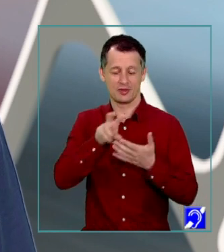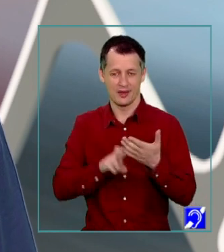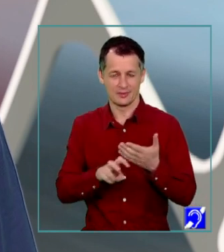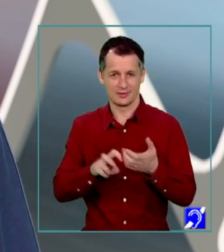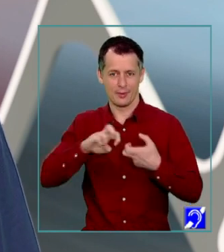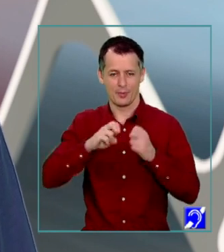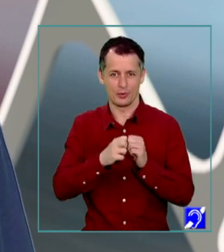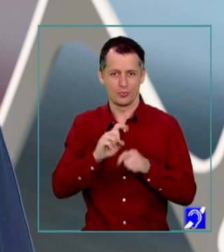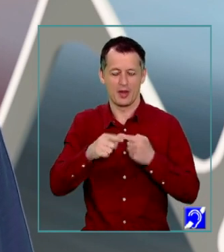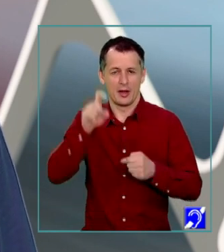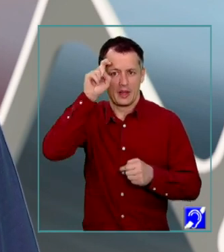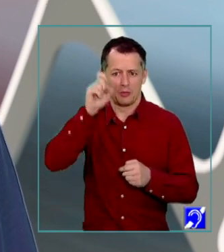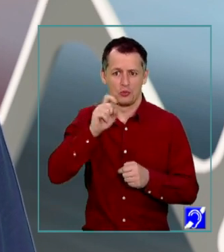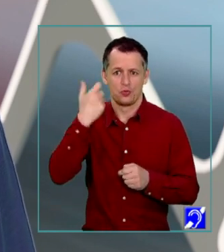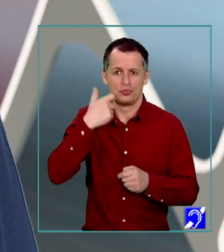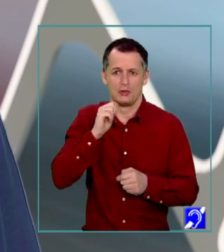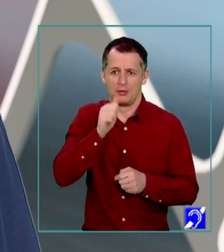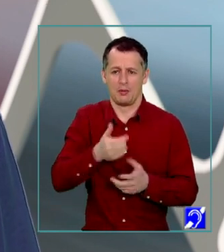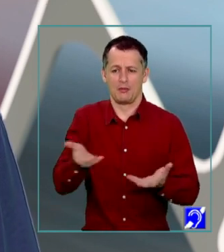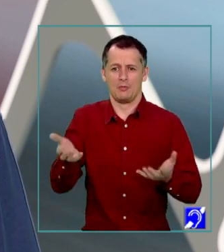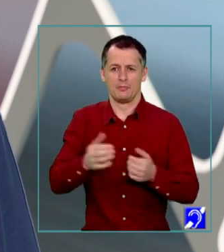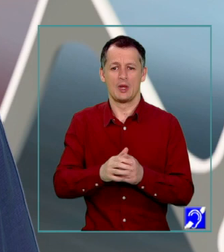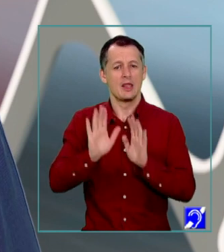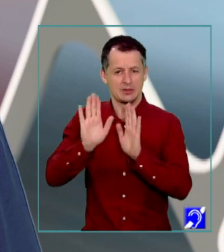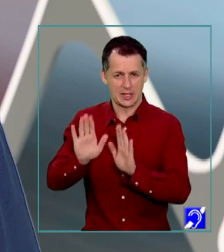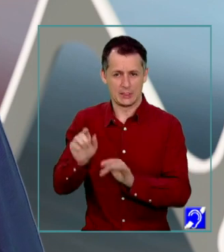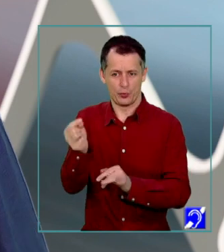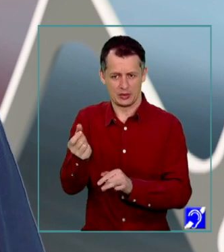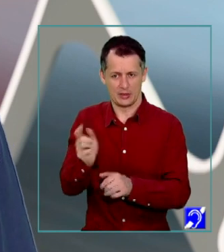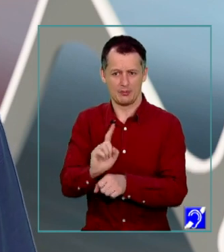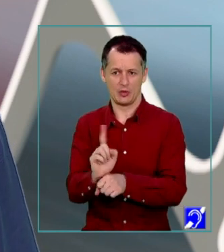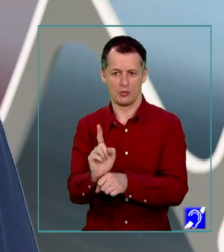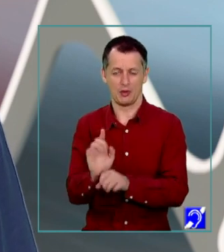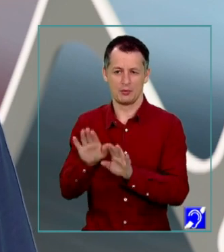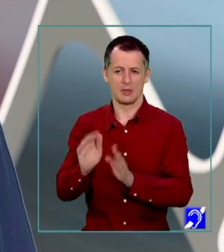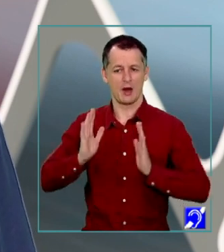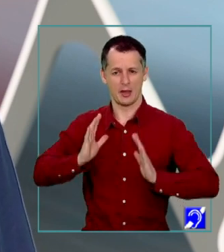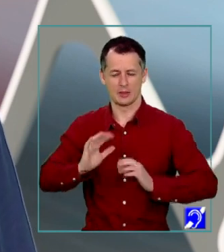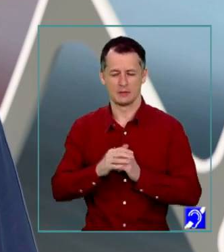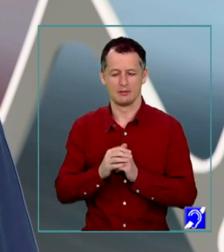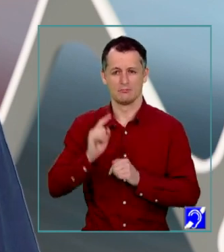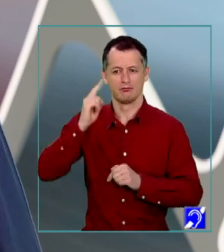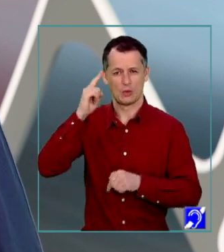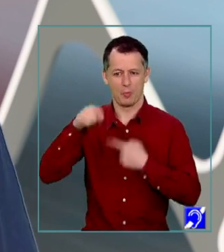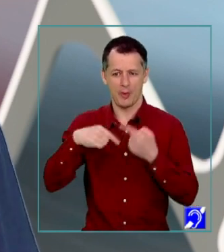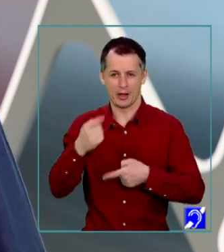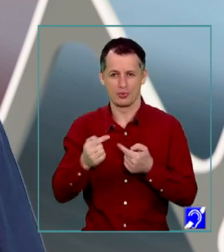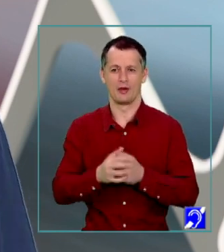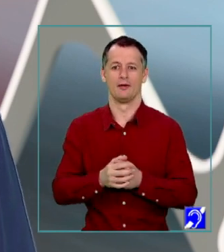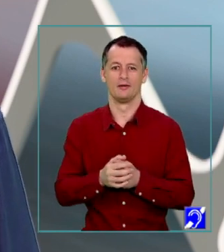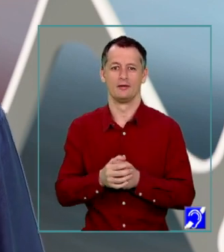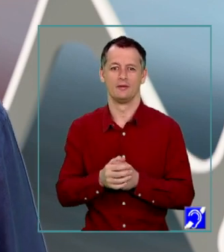senzația că nu știu nimic. Puneți-le deoparte, relaxați-vă câteva minute, nu foarte mult, pentru că aveți de lucru, și de-abia după